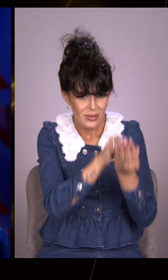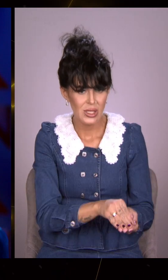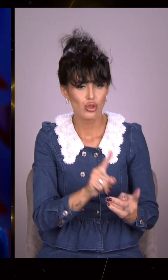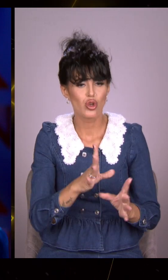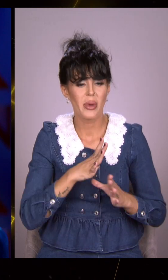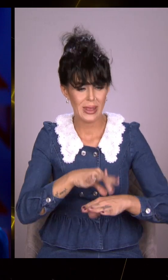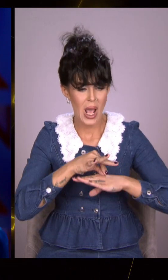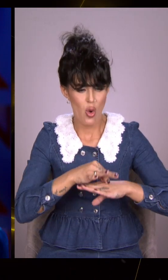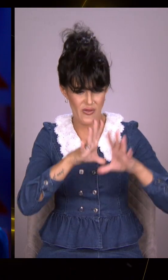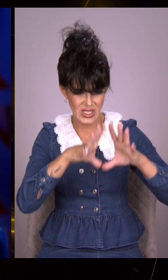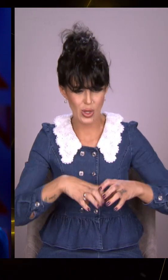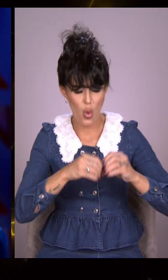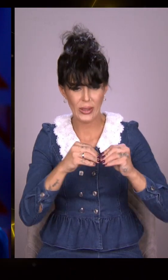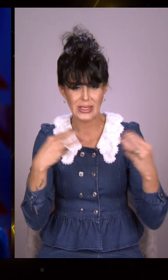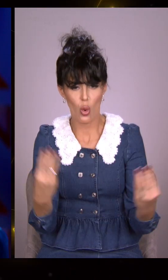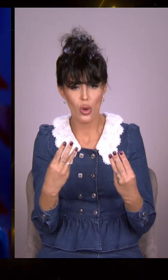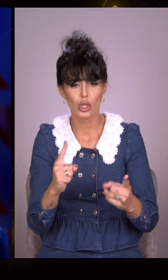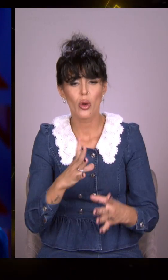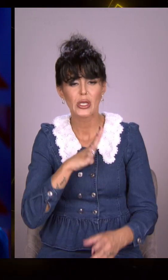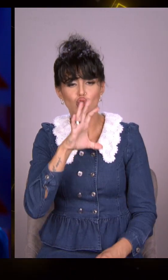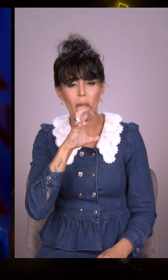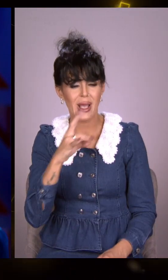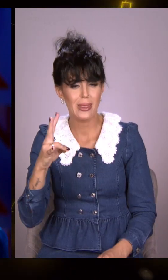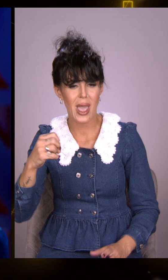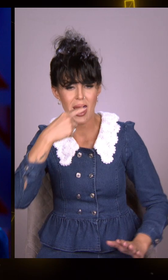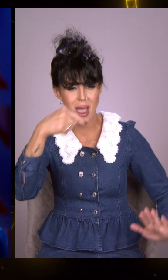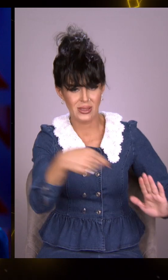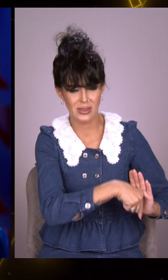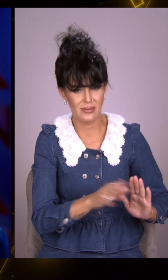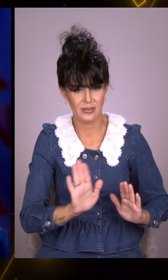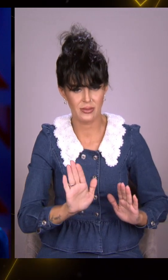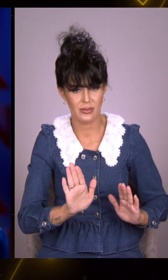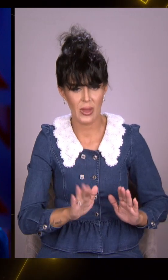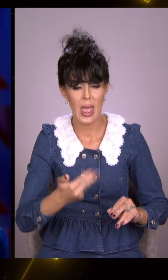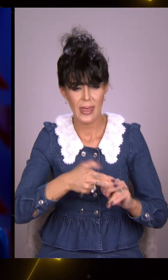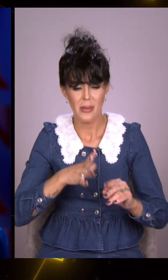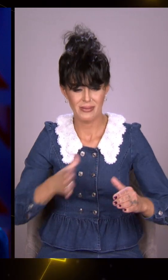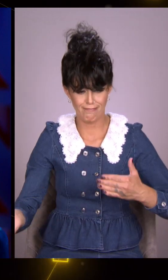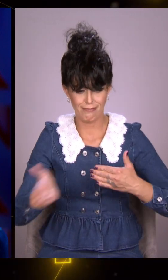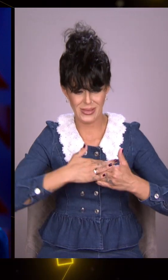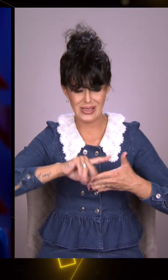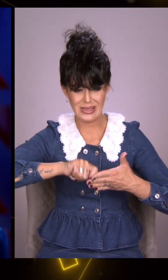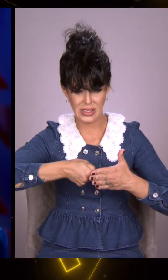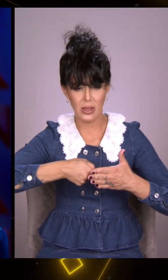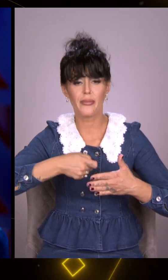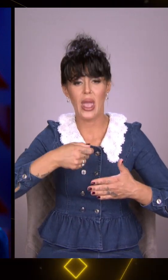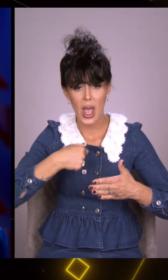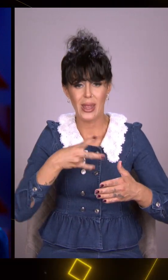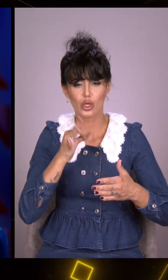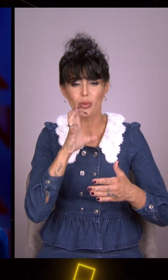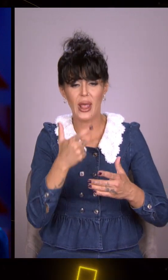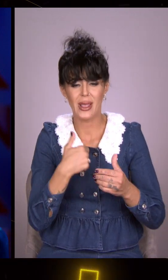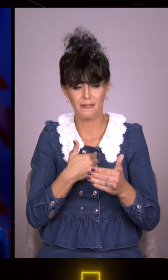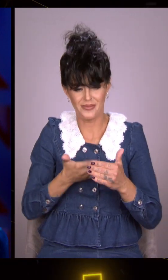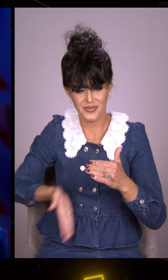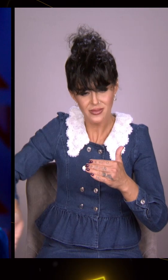тіла обгорівші, можуть бродяжні собаки, а там вона закривалася та. І ми вирішили там, за